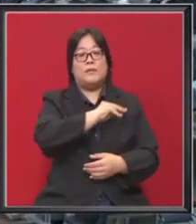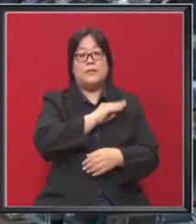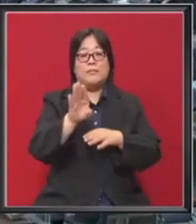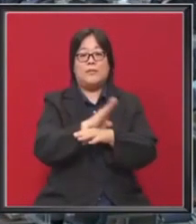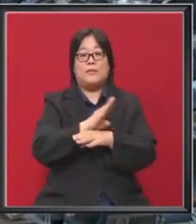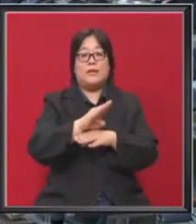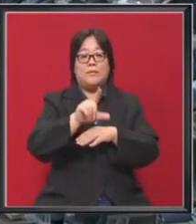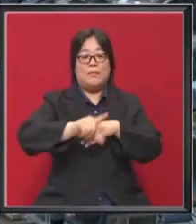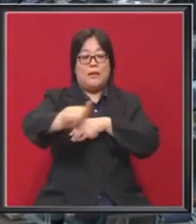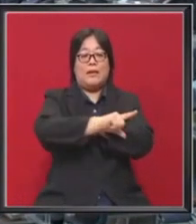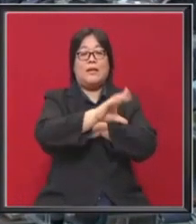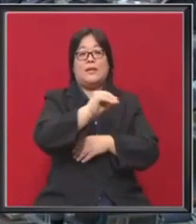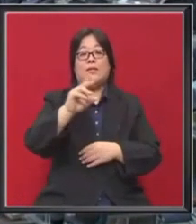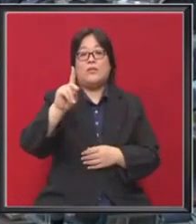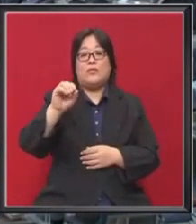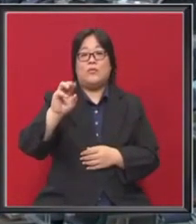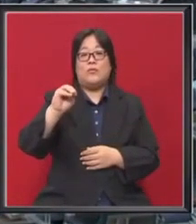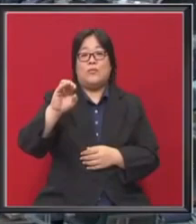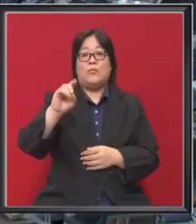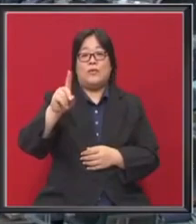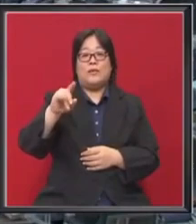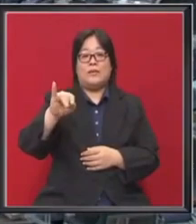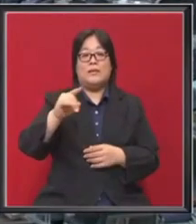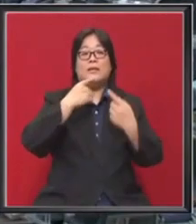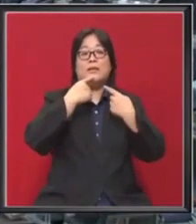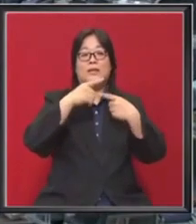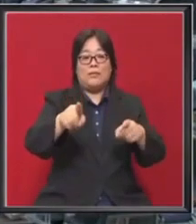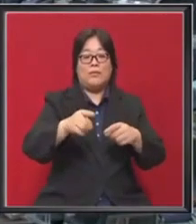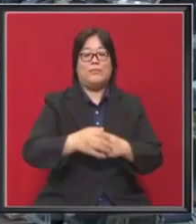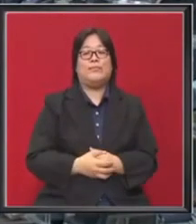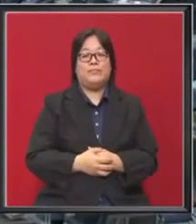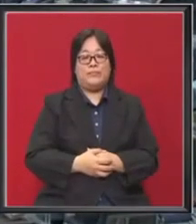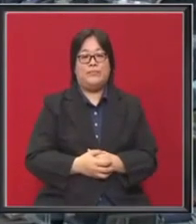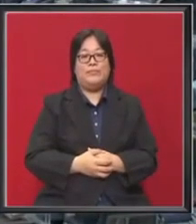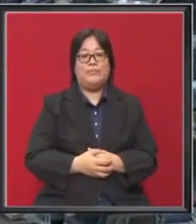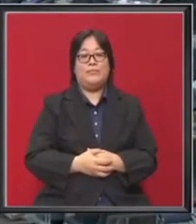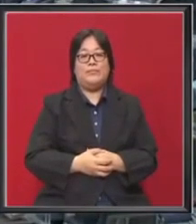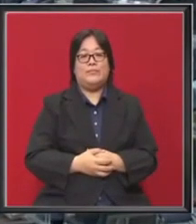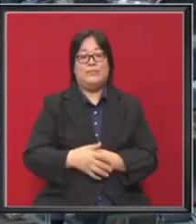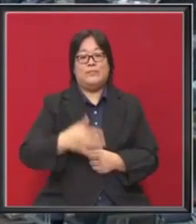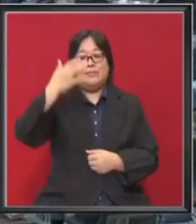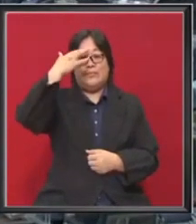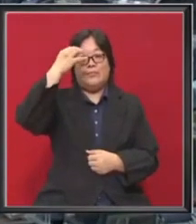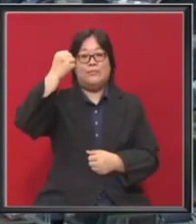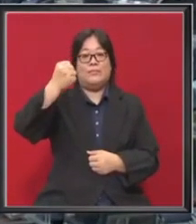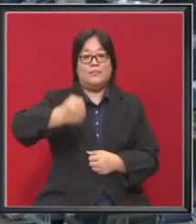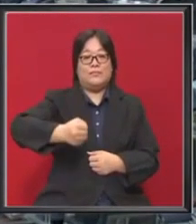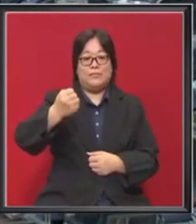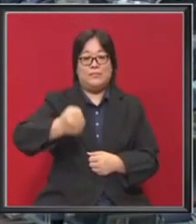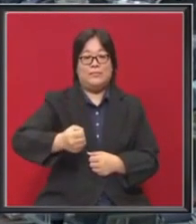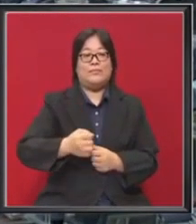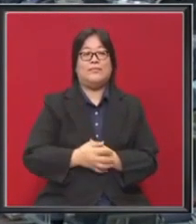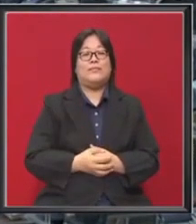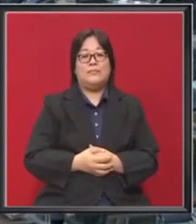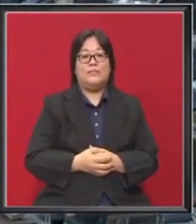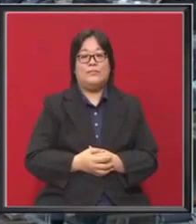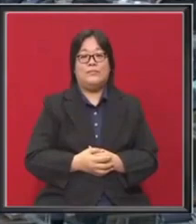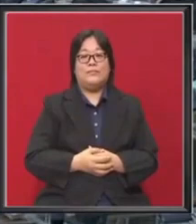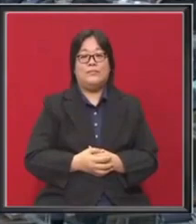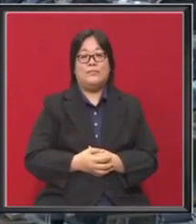perusahaan peladangan dan komoditi menjawab sebelah rohmanir Rohim Assalamualaikum warahmatullahi